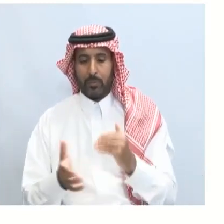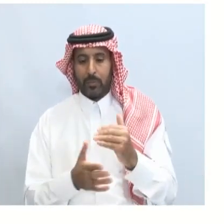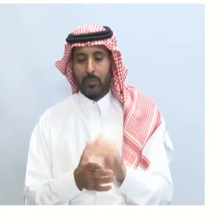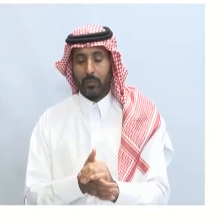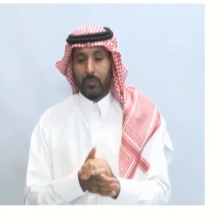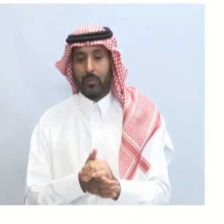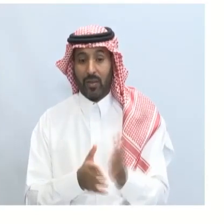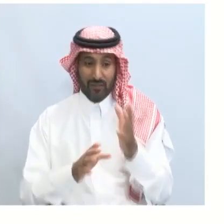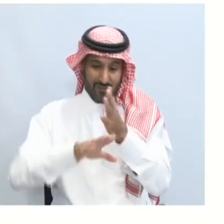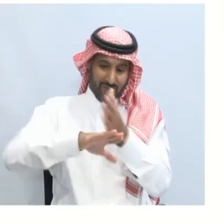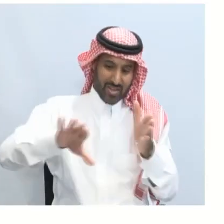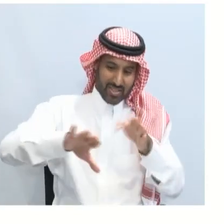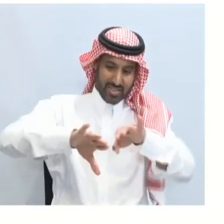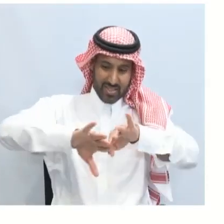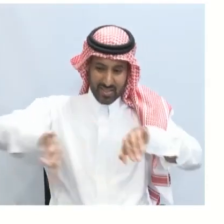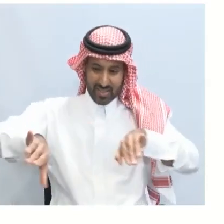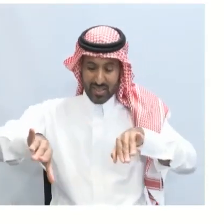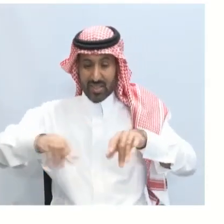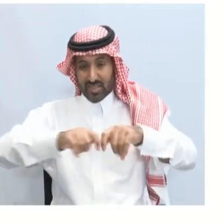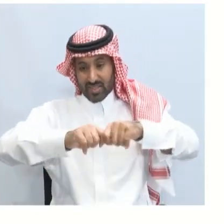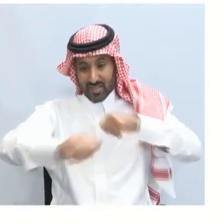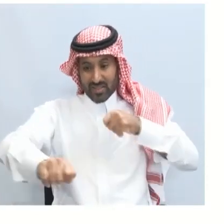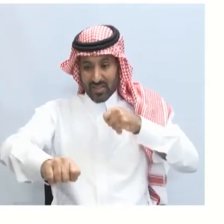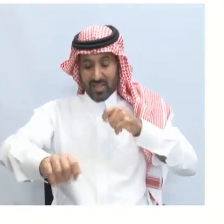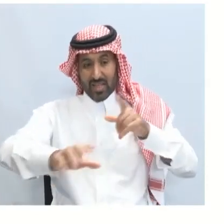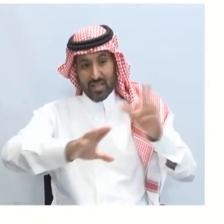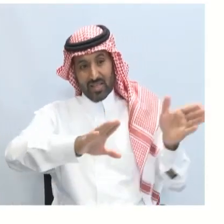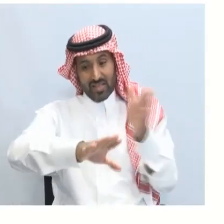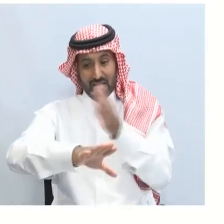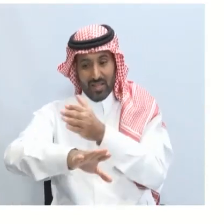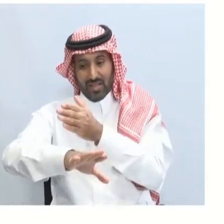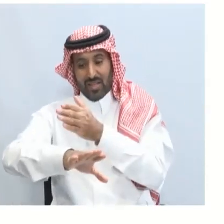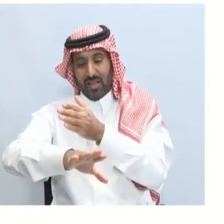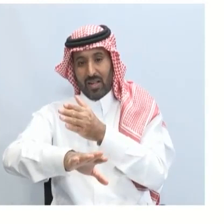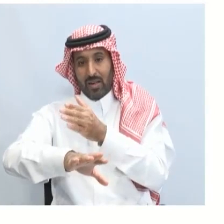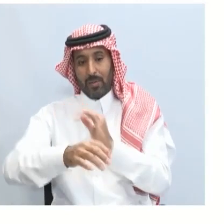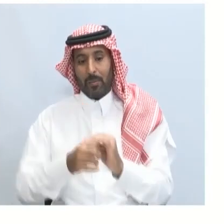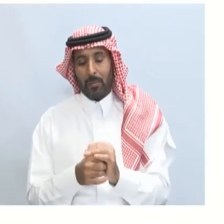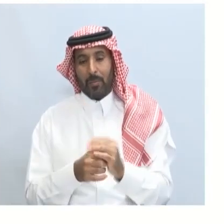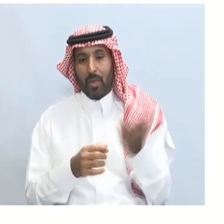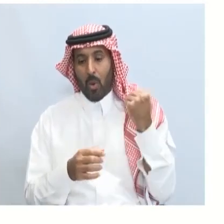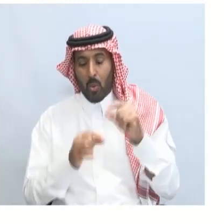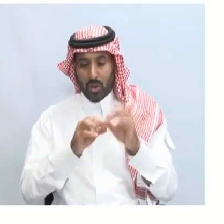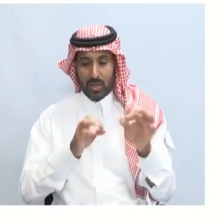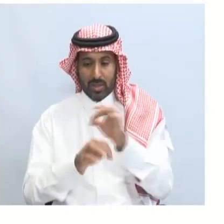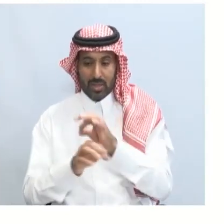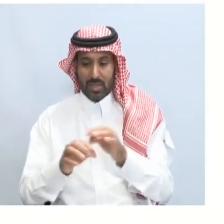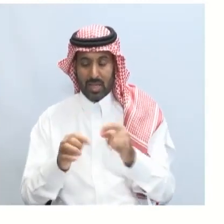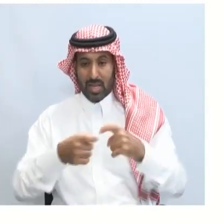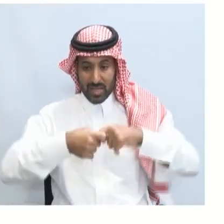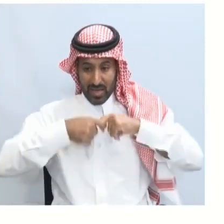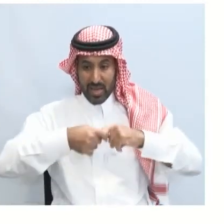الى فصل وتمزق اجزائه التي كانت على